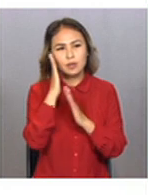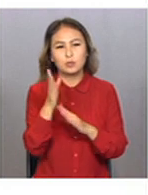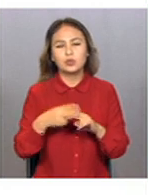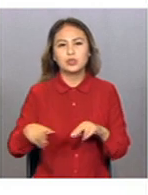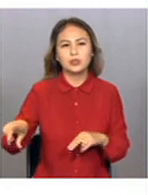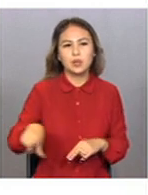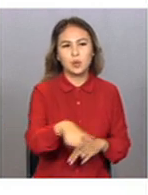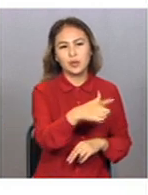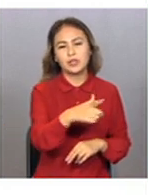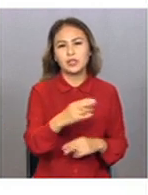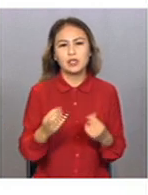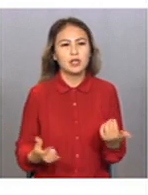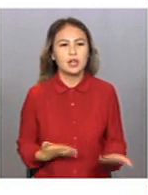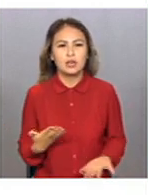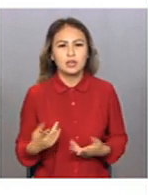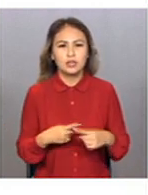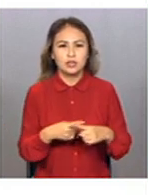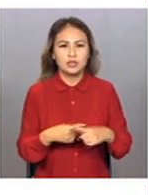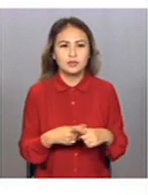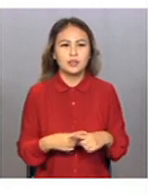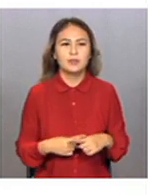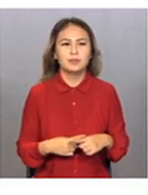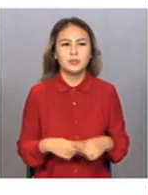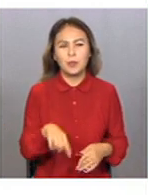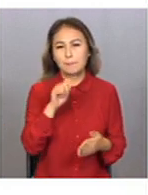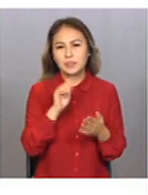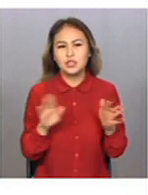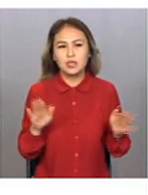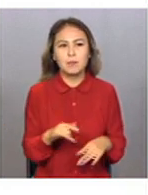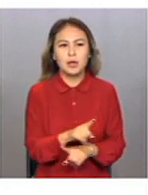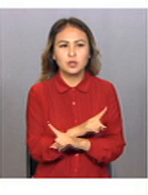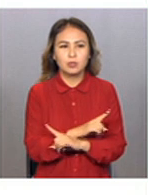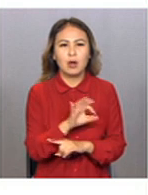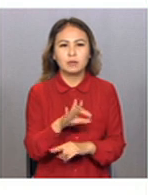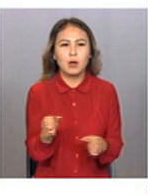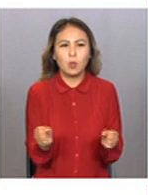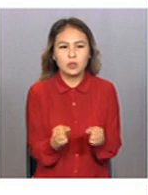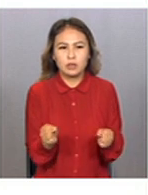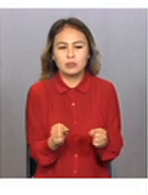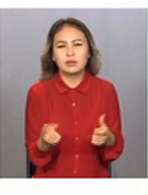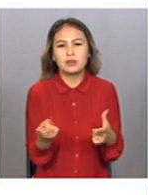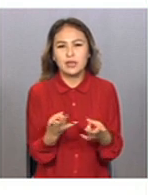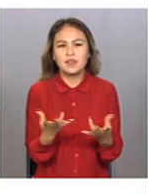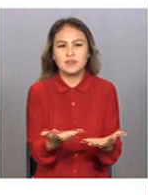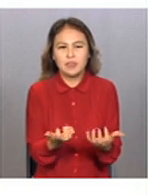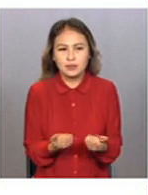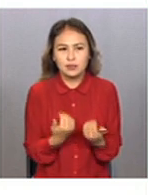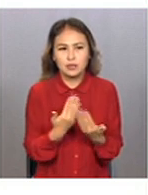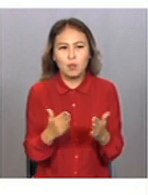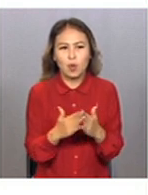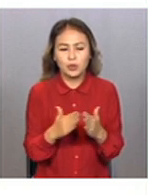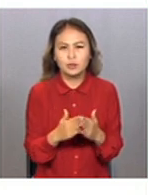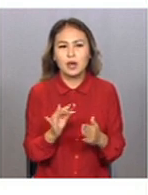на обочине дороги, еле живые. Птички погибнут от мороза. Надо взять их